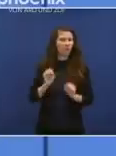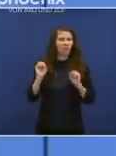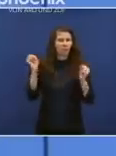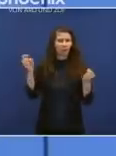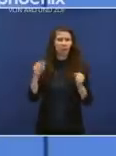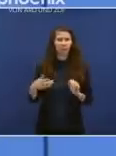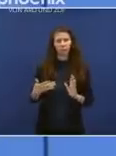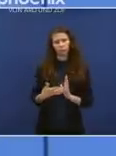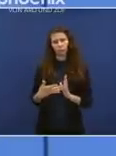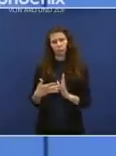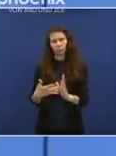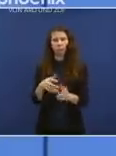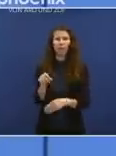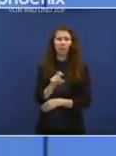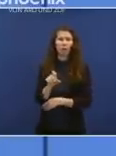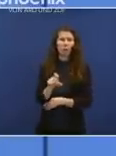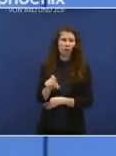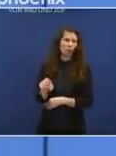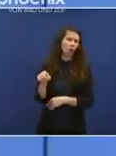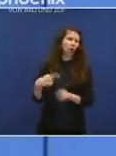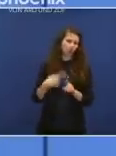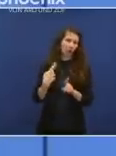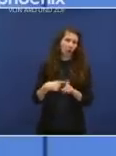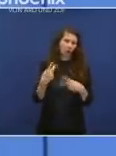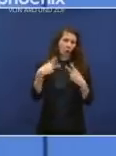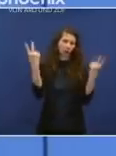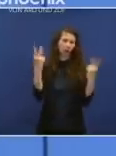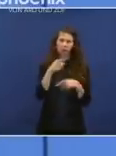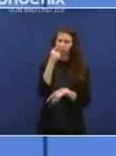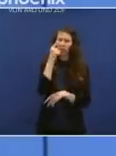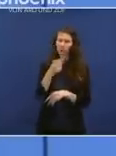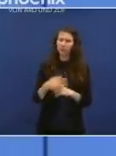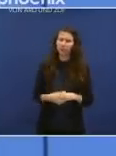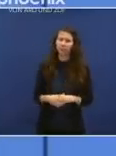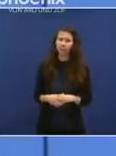bewertet, wöchentlich dazu Zahlen auch veröffentlicht.